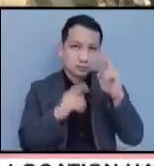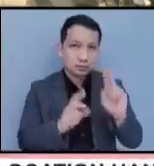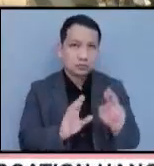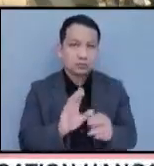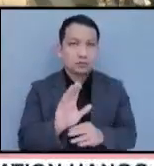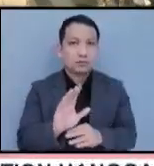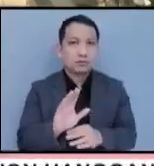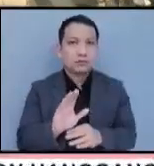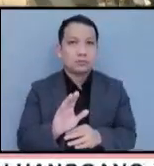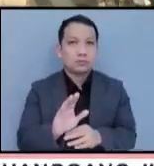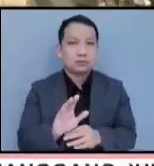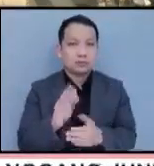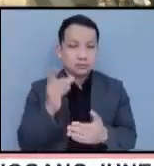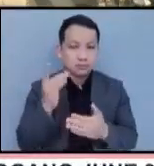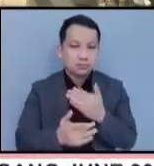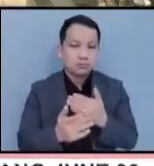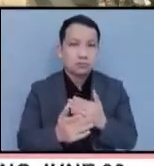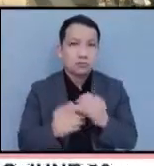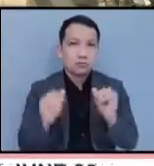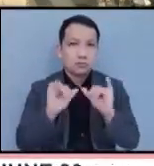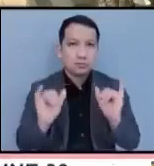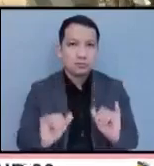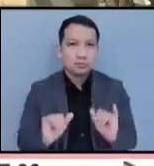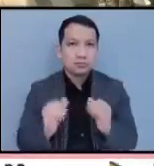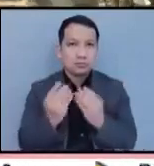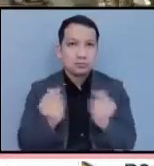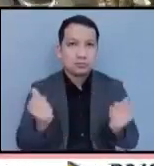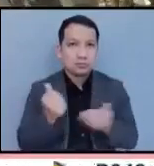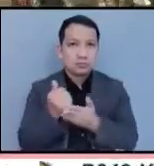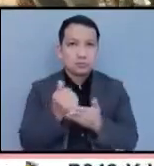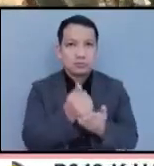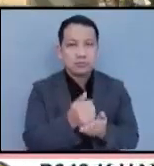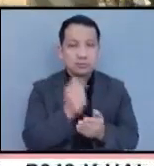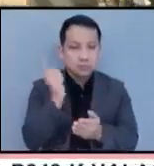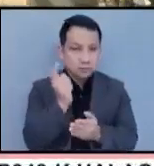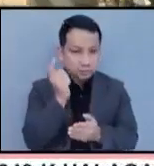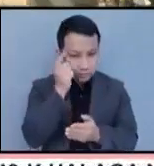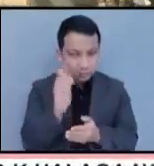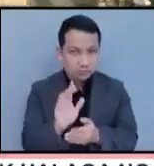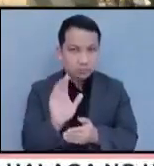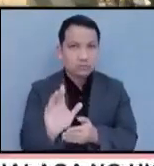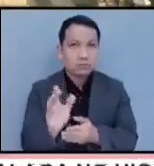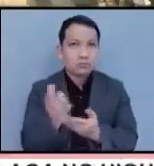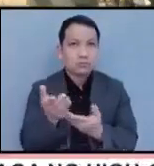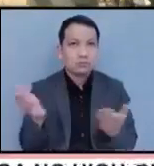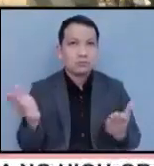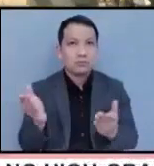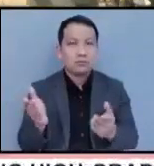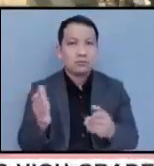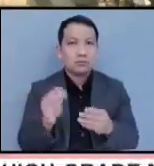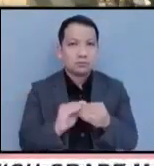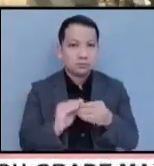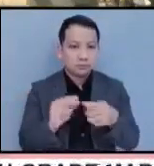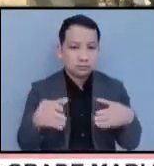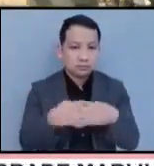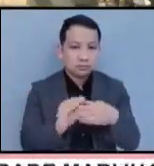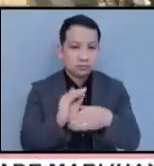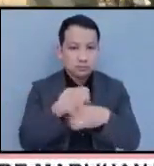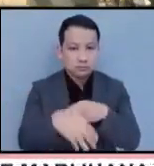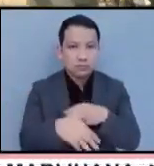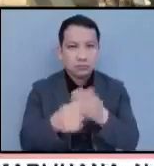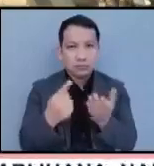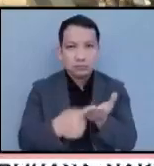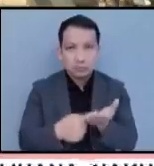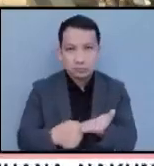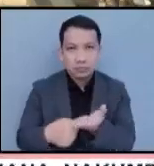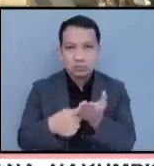maagap at sistematikong pagresponde ng mga ahensya ng gobyerno sa pag-alboruto ng Bulkang Mayon. Sa situation briefing sa Albay, ibinili ng